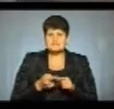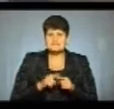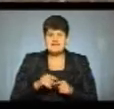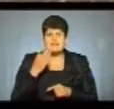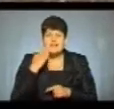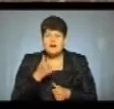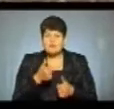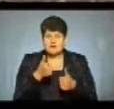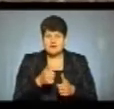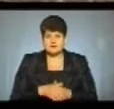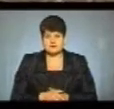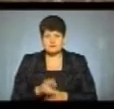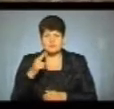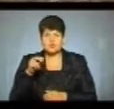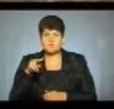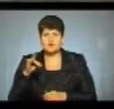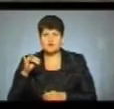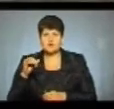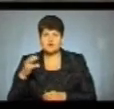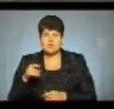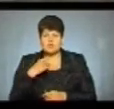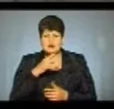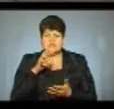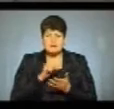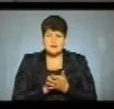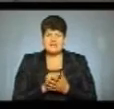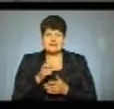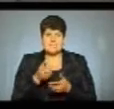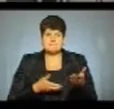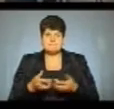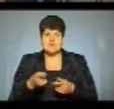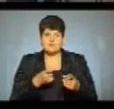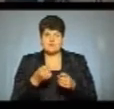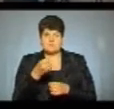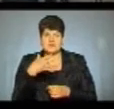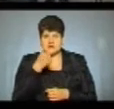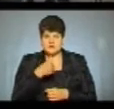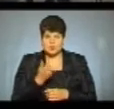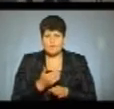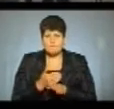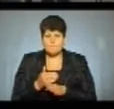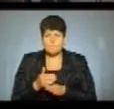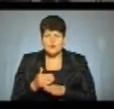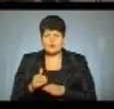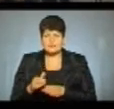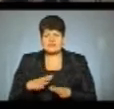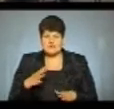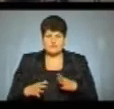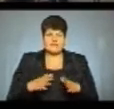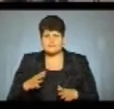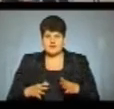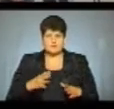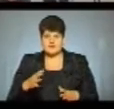це класно. Дмитро Підручний каже, займається біатлоном 15 років. Ну, а поетапно це тренування,